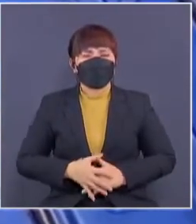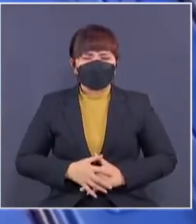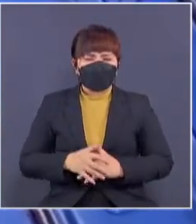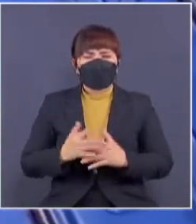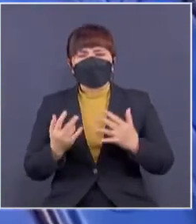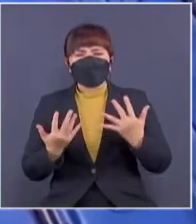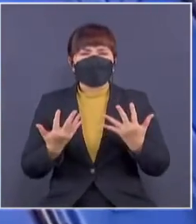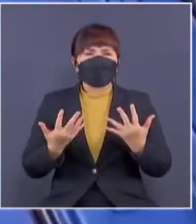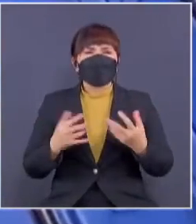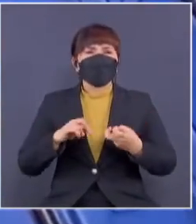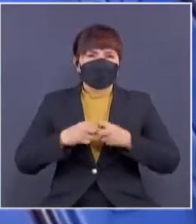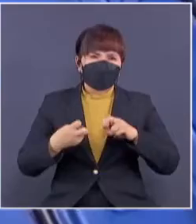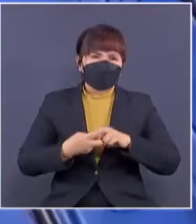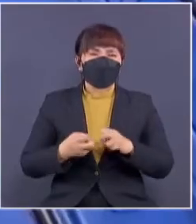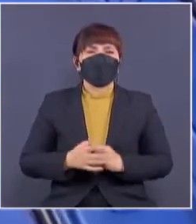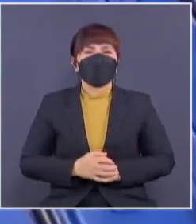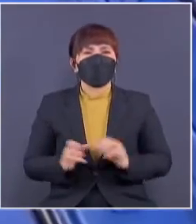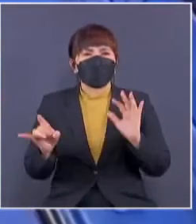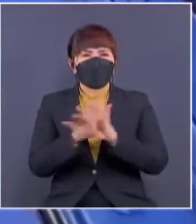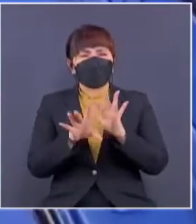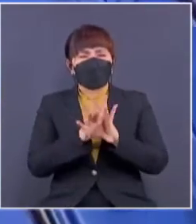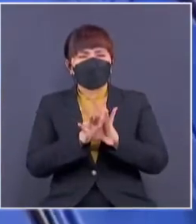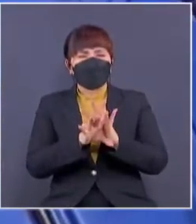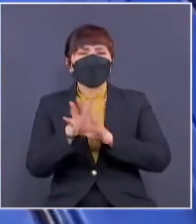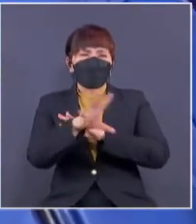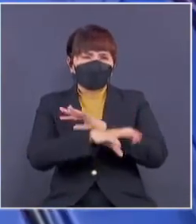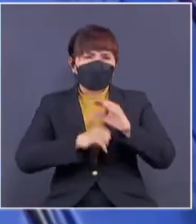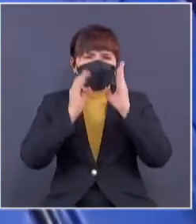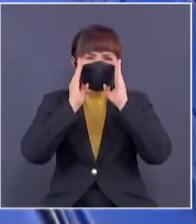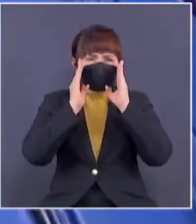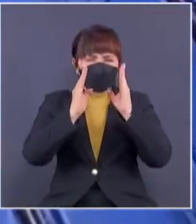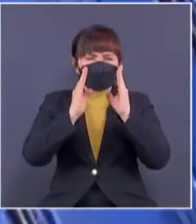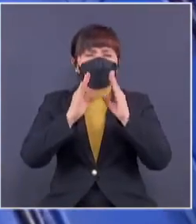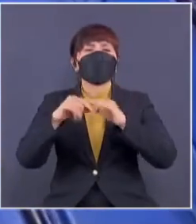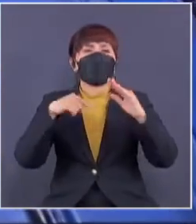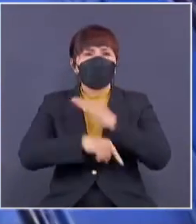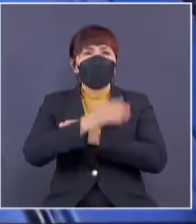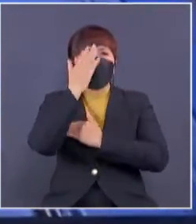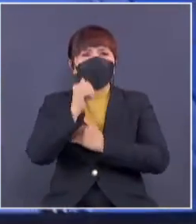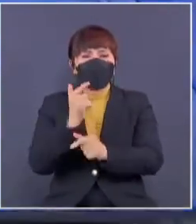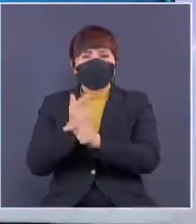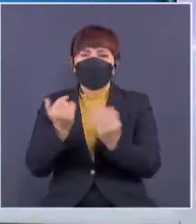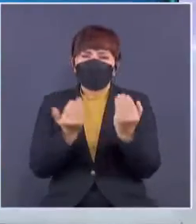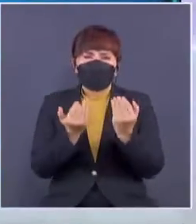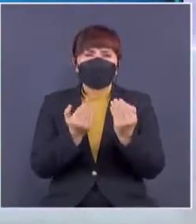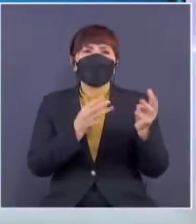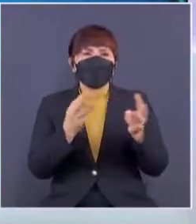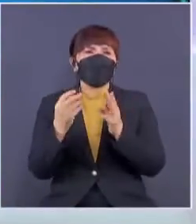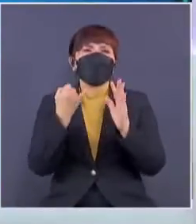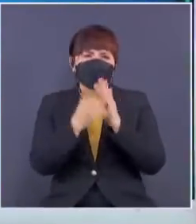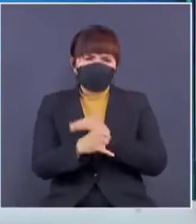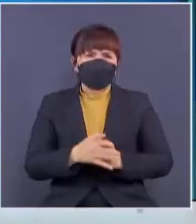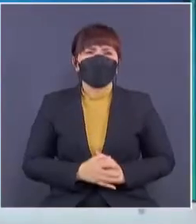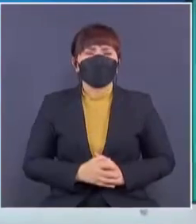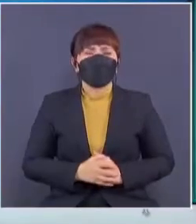อน ใช่ แต่แบบนี้ ก ็ แบบนี้นะฮะ ตั้งใจจะหาเงินไปเลี้ยงลูกเพราะว่าตั้งครรภ์อยู่แต่ว่าพอกล